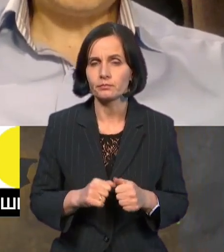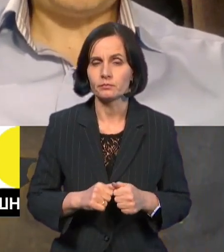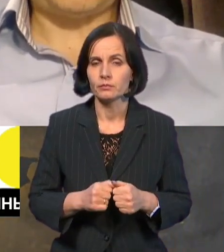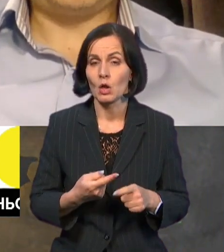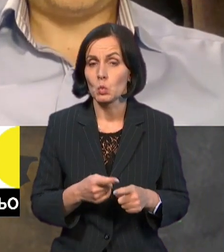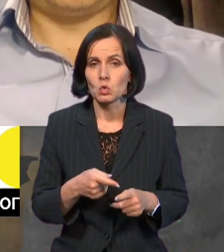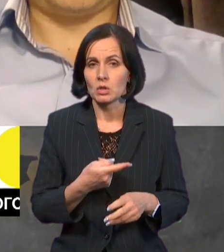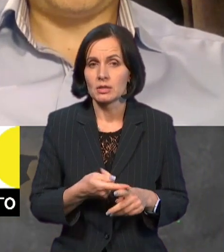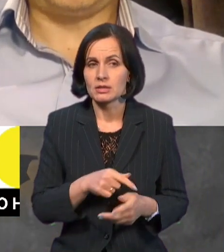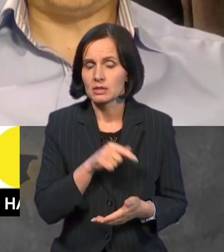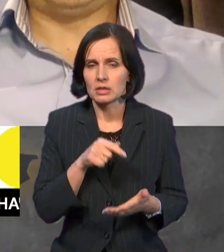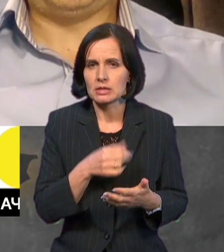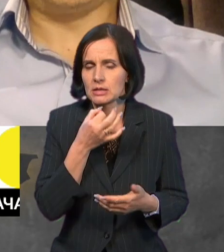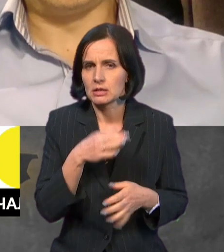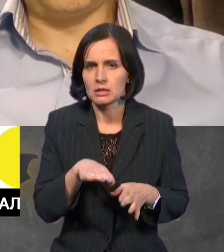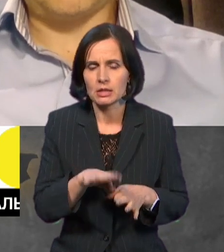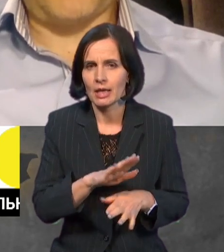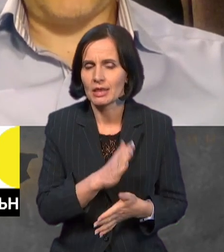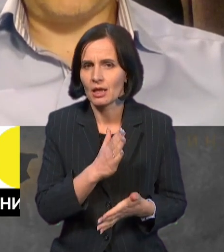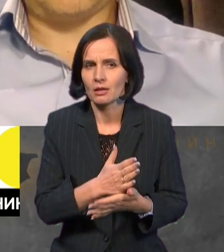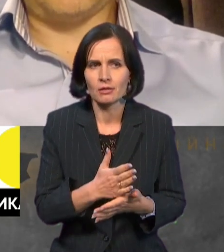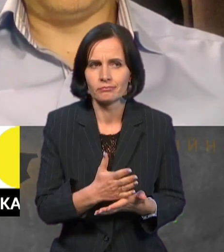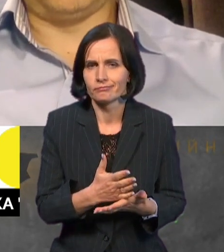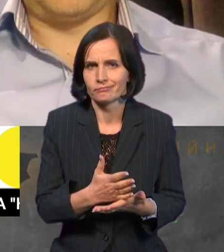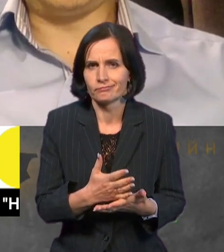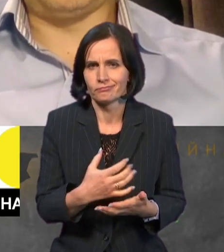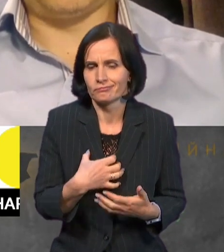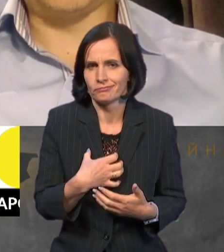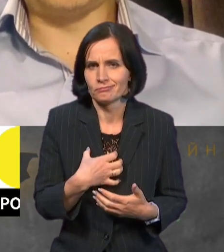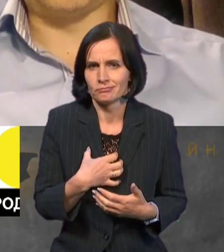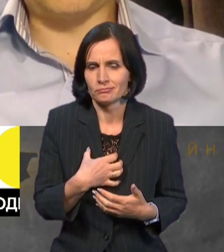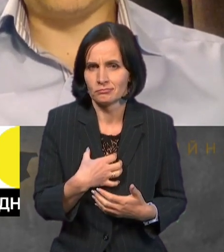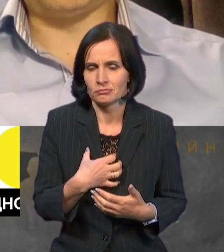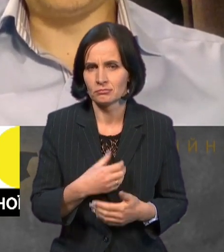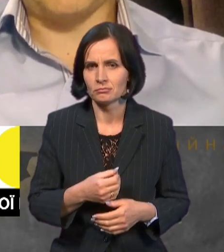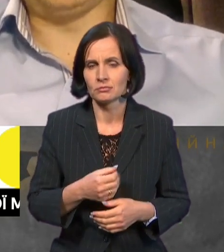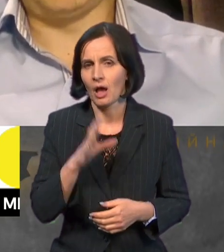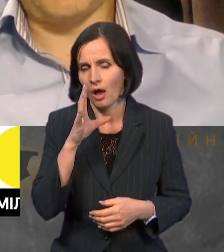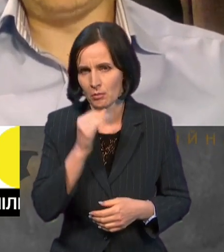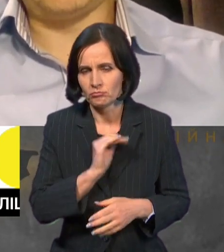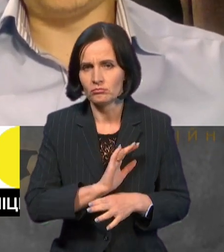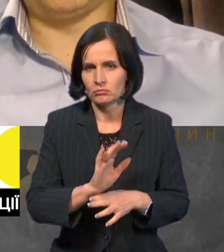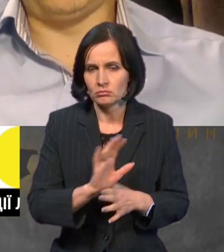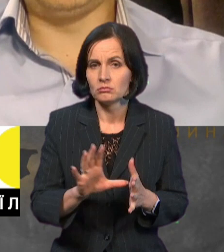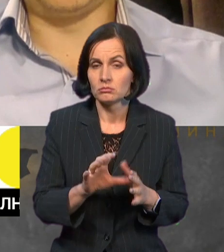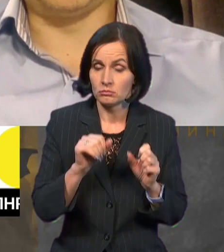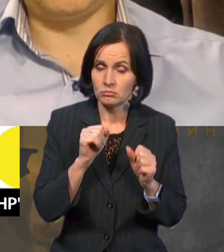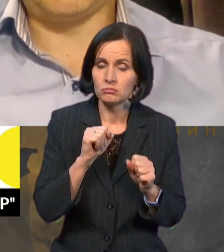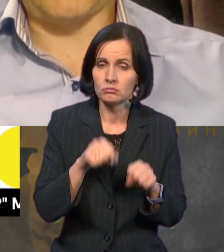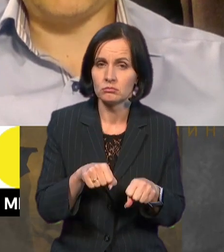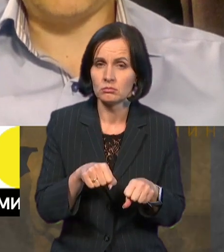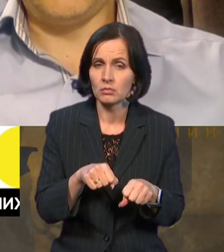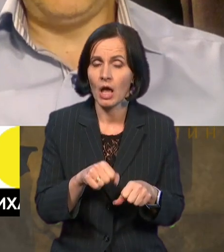Тому це питання, скажімо так, не є критичним, так, здатність виробляти електроенергію присутня, а от питання, власне, розподілу, тобто